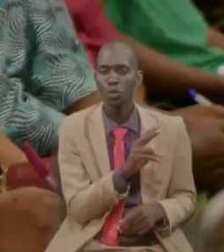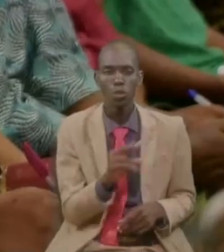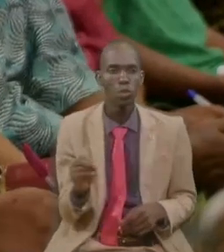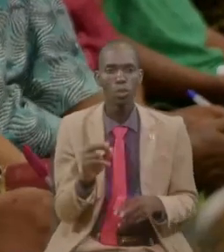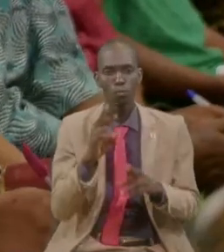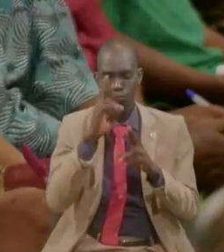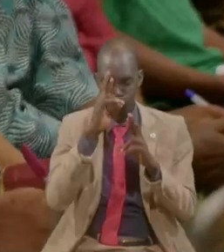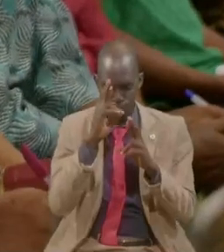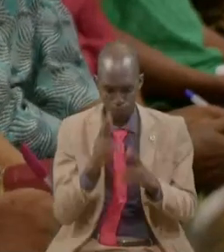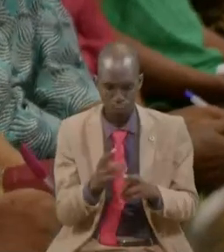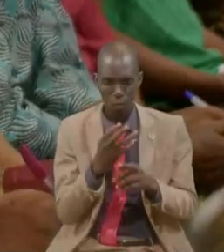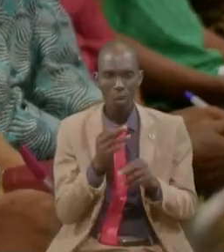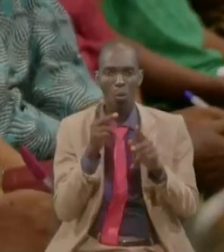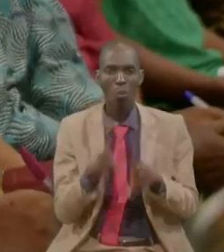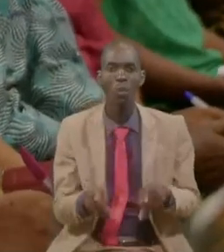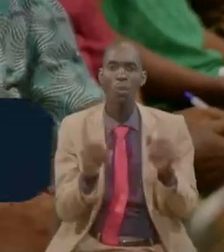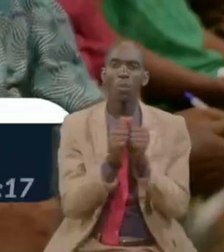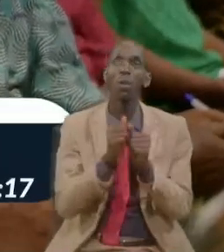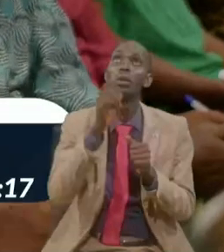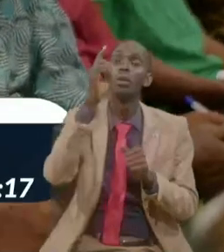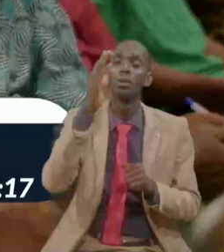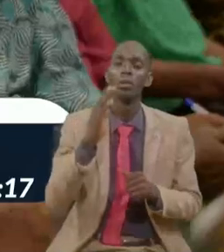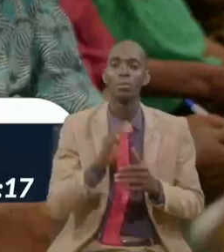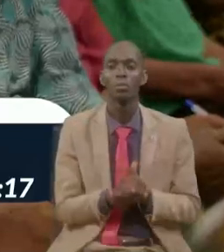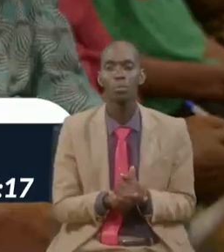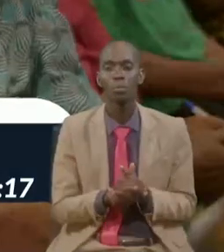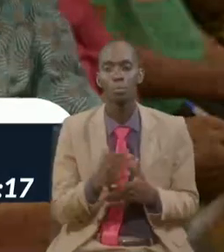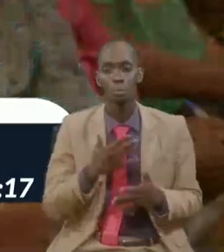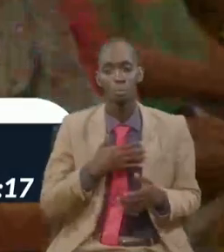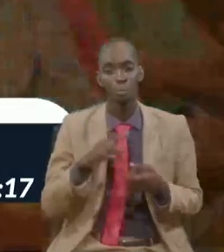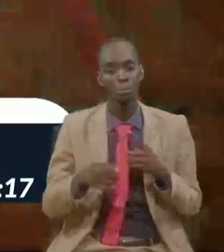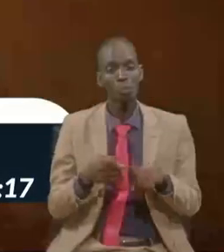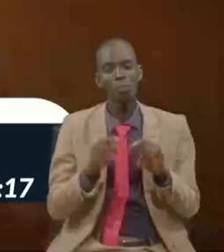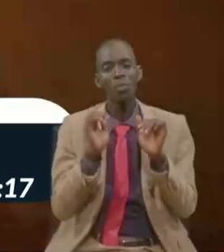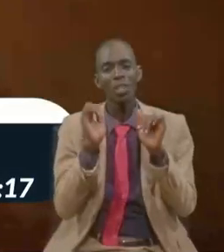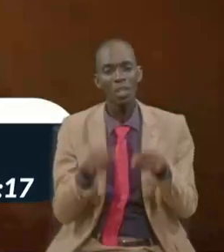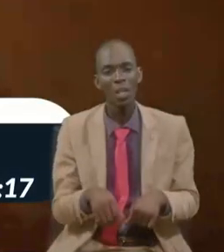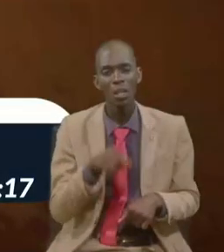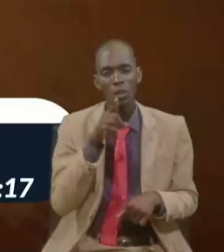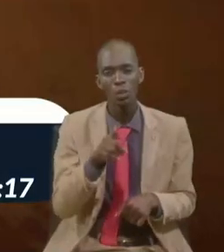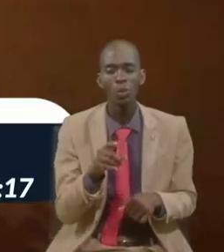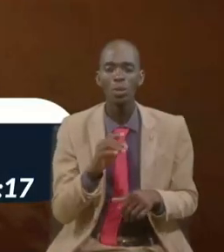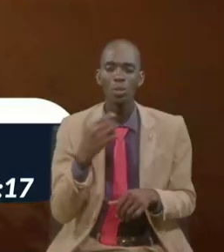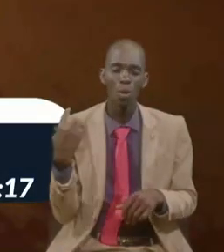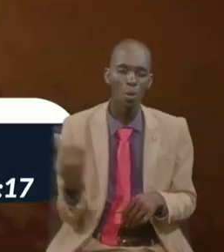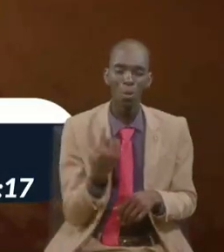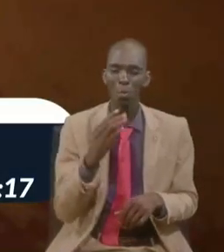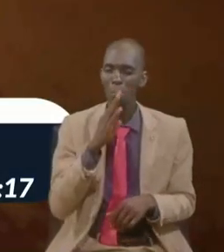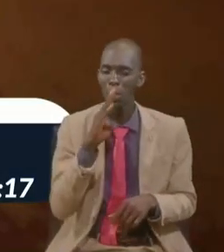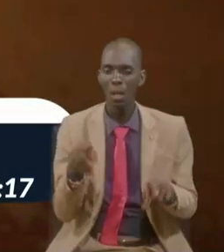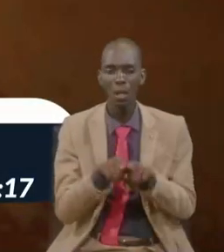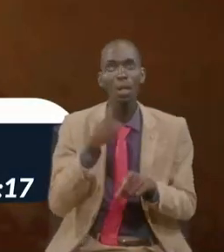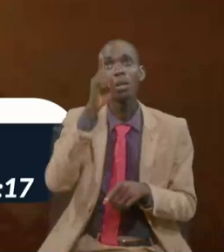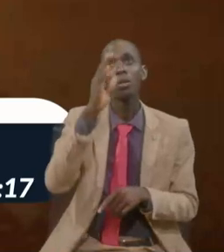n'y a point d'acception de personne. Mon ami, est-ce que tu peux être comme Dieu?